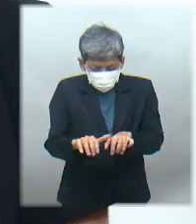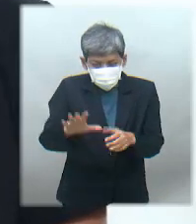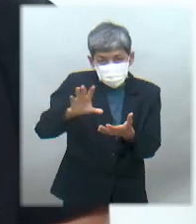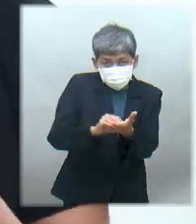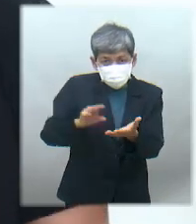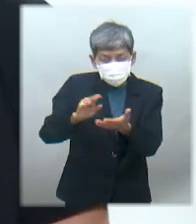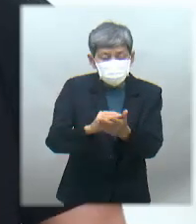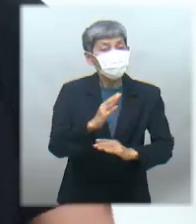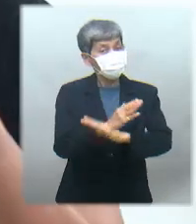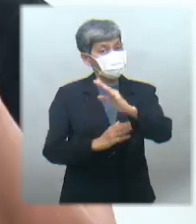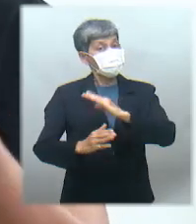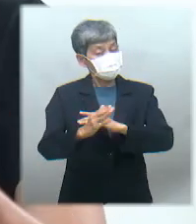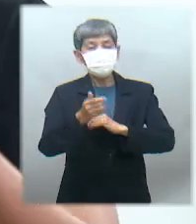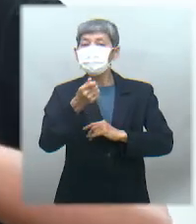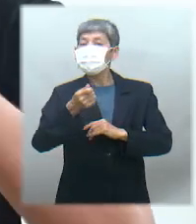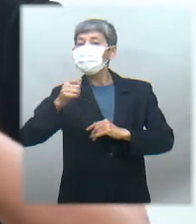imes